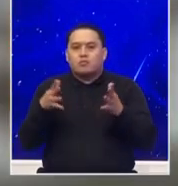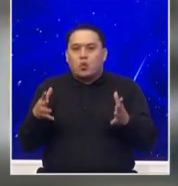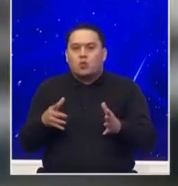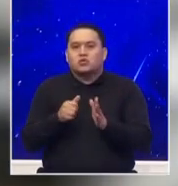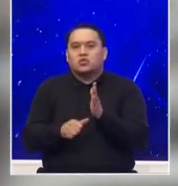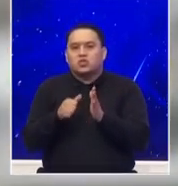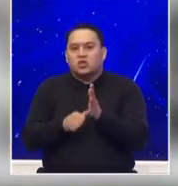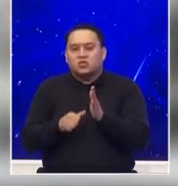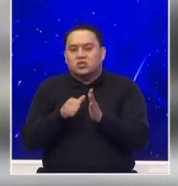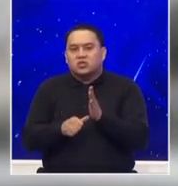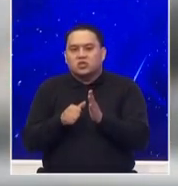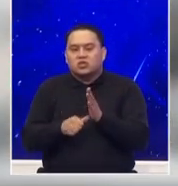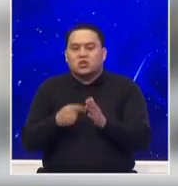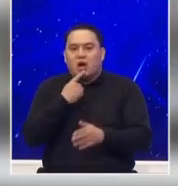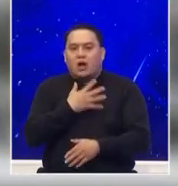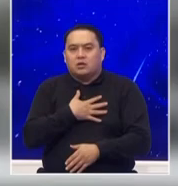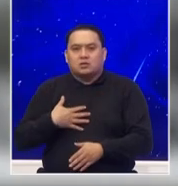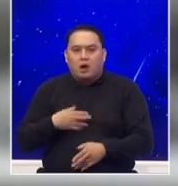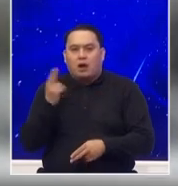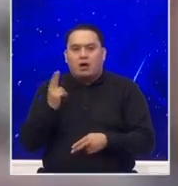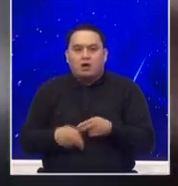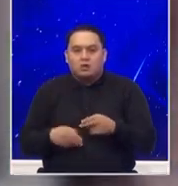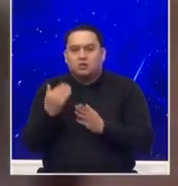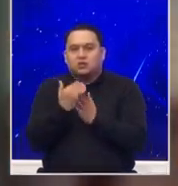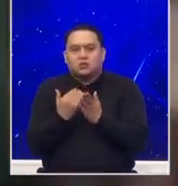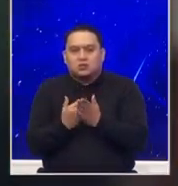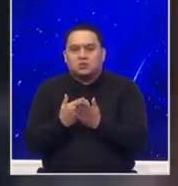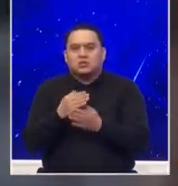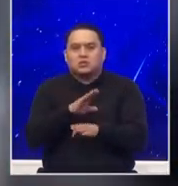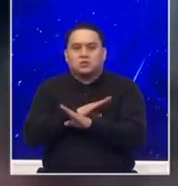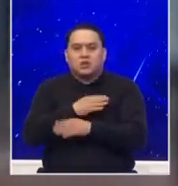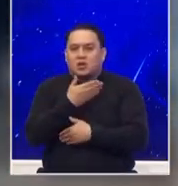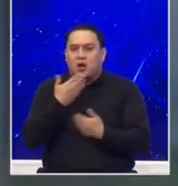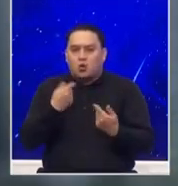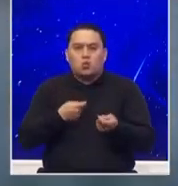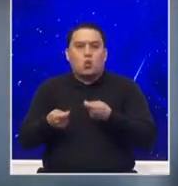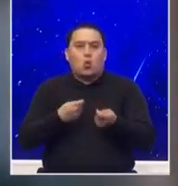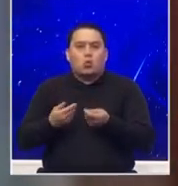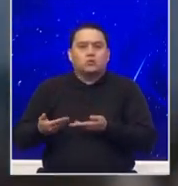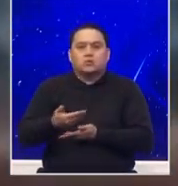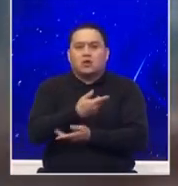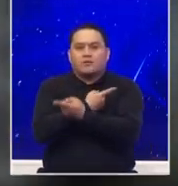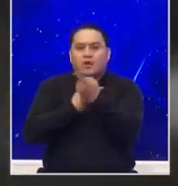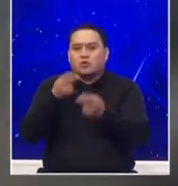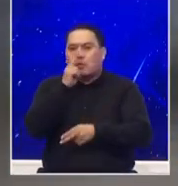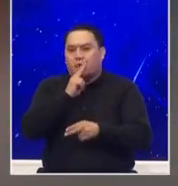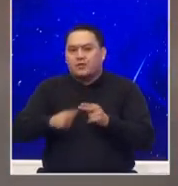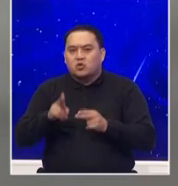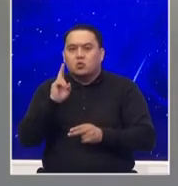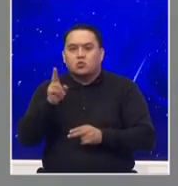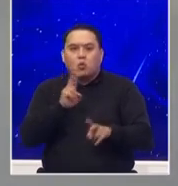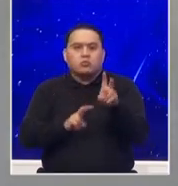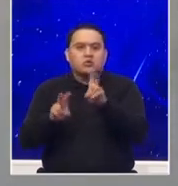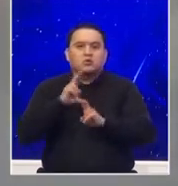чем 600 раненых. Сообщается, что окончательных списков жертв пока нет. Власти собирают сведения о пропавших без вести.